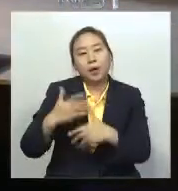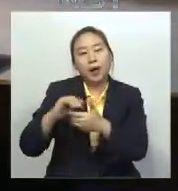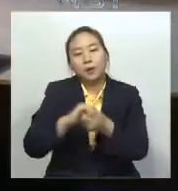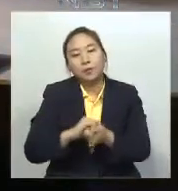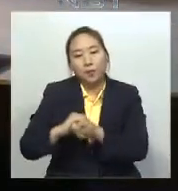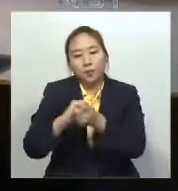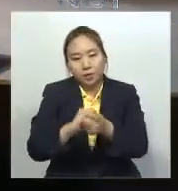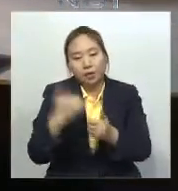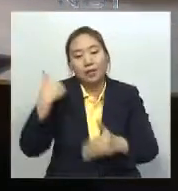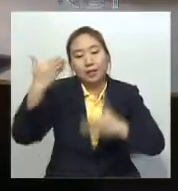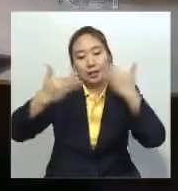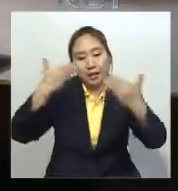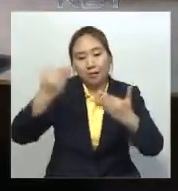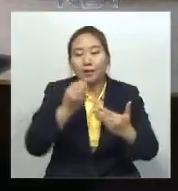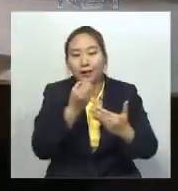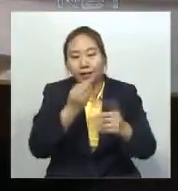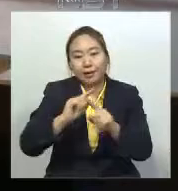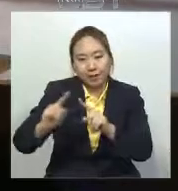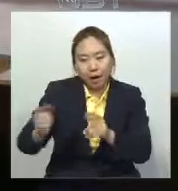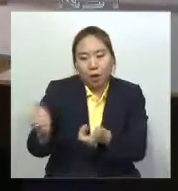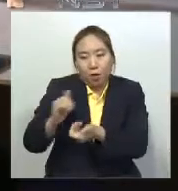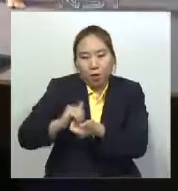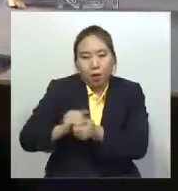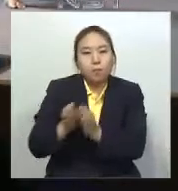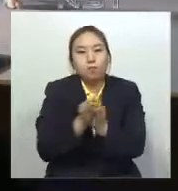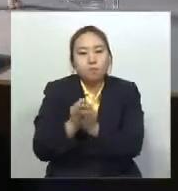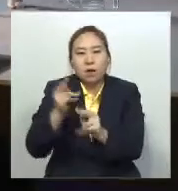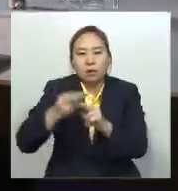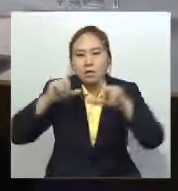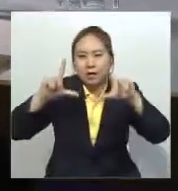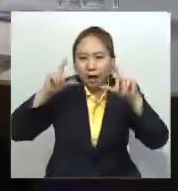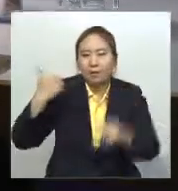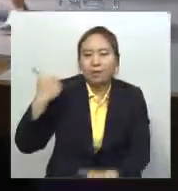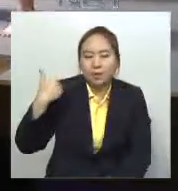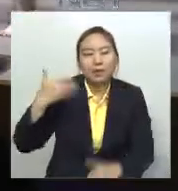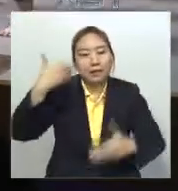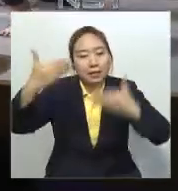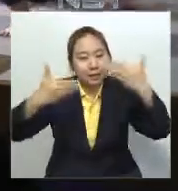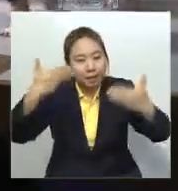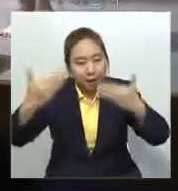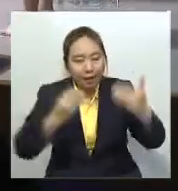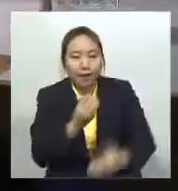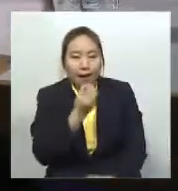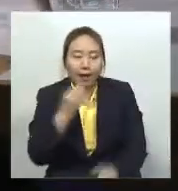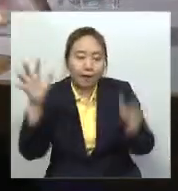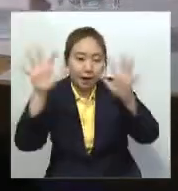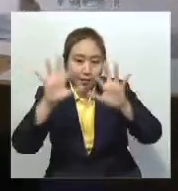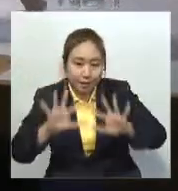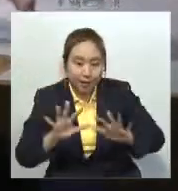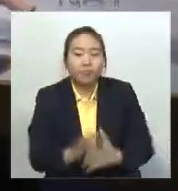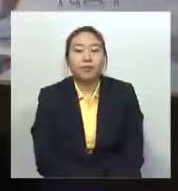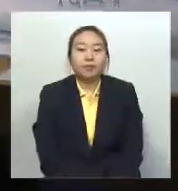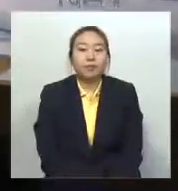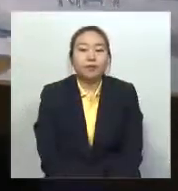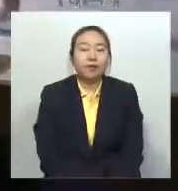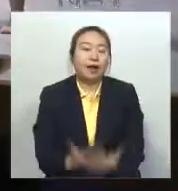าเซียนมีกิจกรรมเวิร์กช็อปอาหารกับเชฟชื่อดังด้วยนะครับรวมทั้งยังมีนิทรรศการอาหารอาเซียนและนี่นับเป็นครั้ง